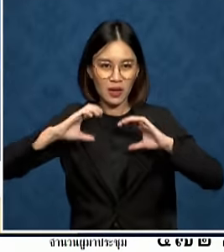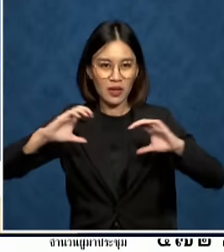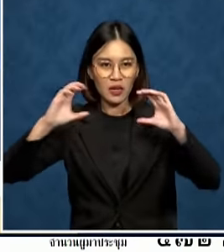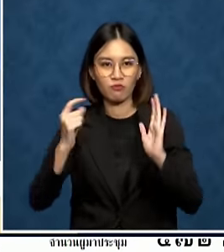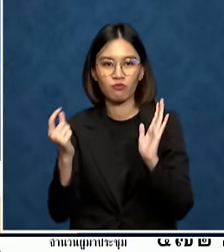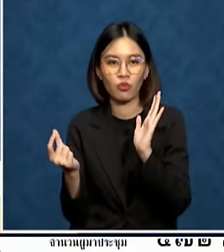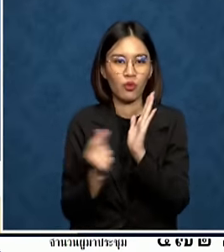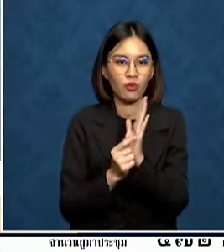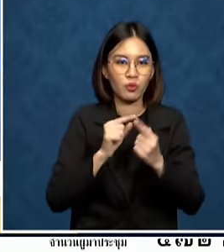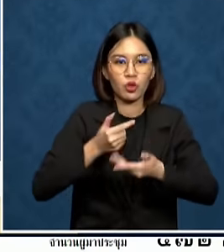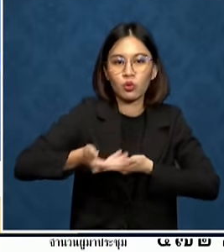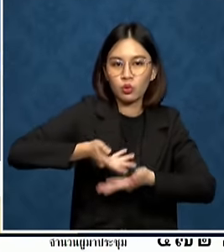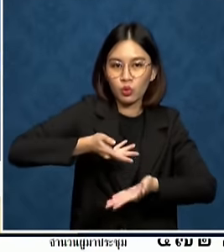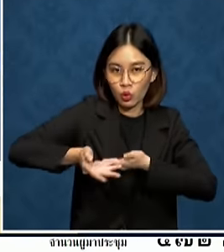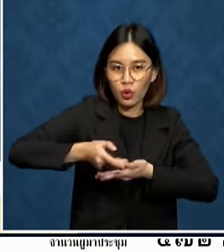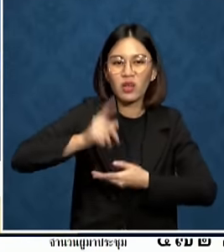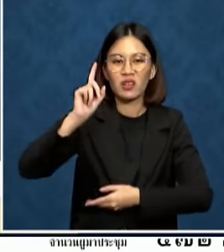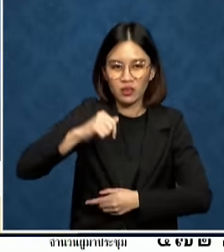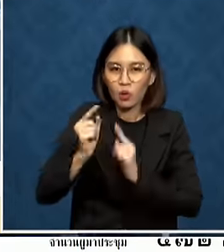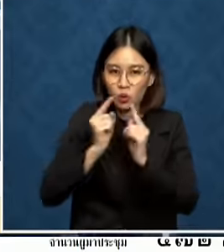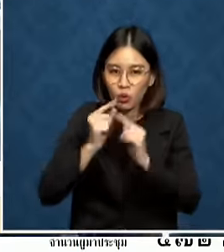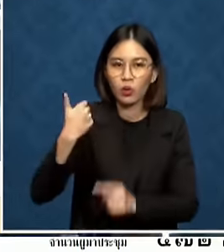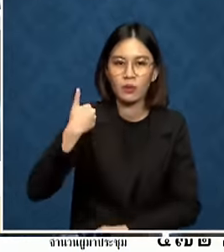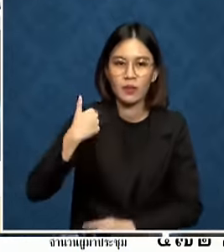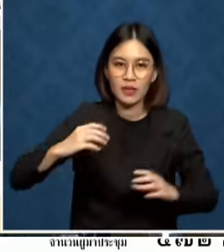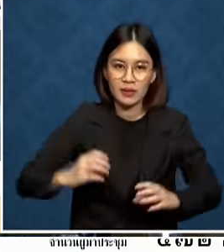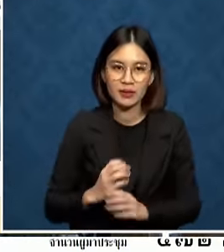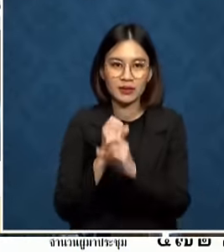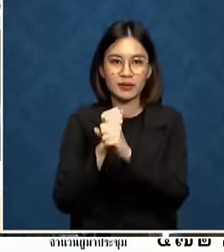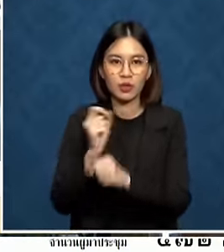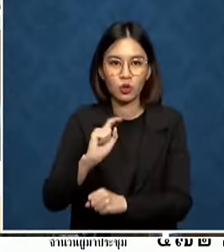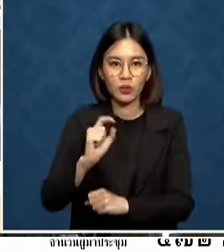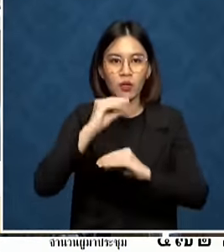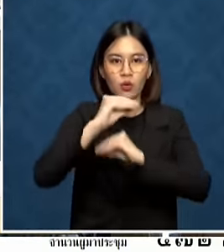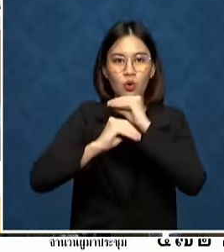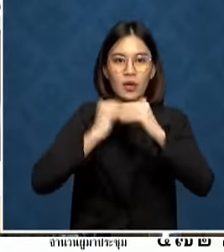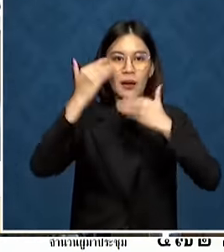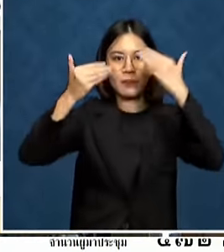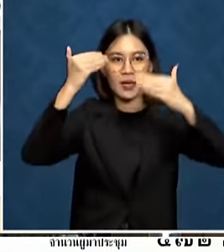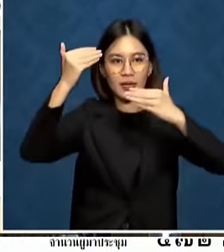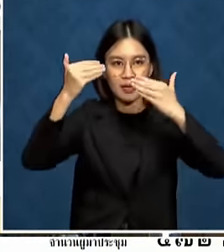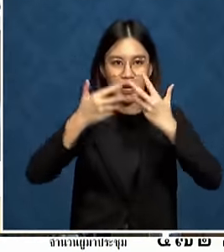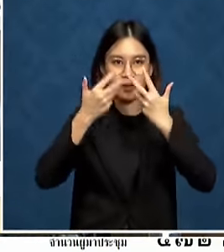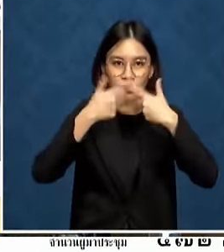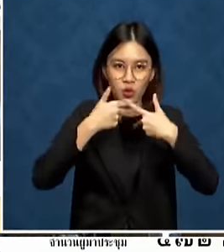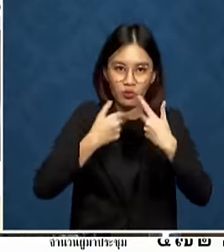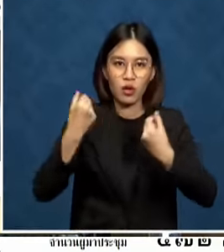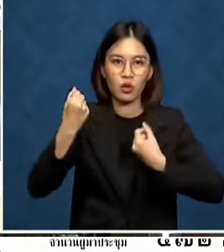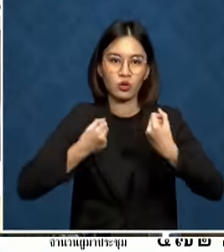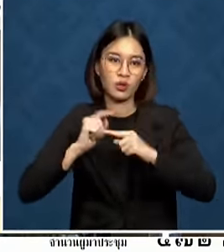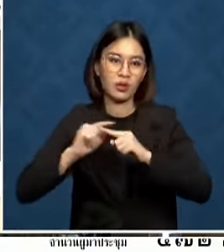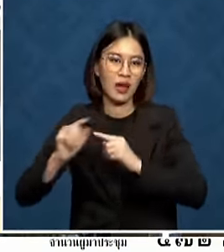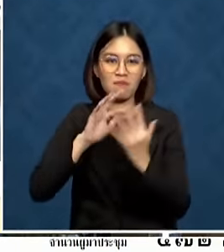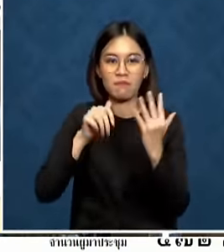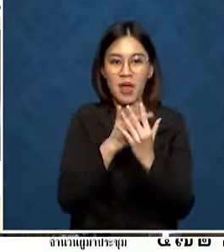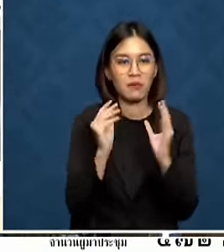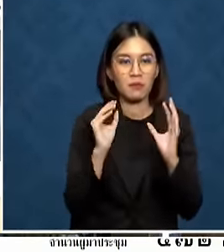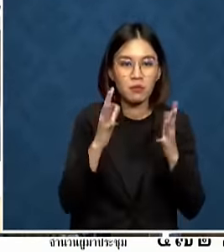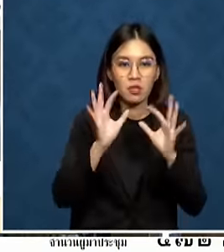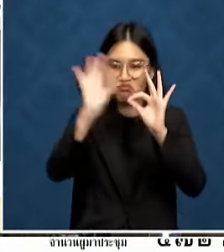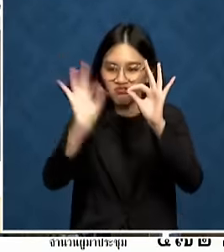ไว้ในตอนเจรจากล่าวโดยสรุปนะครับโครงการพัฒนาแรงงานอุสหกรรมญานยนต์ที่ทำอยู่ไม่มีแผน